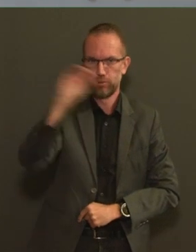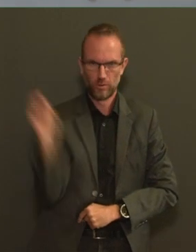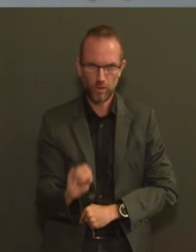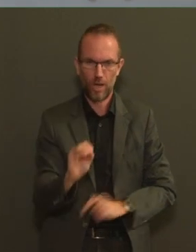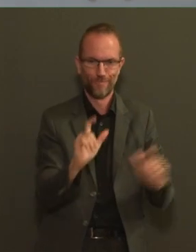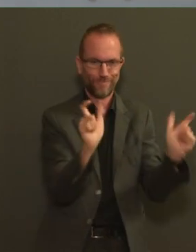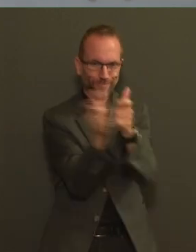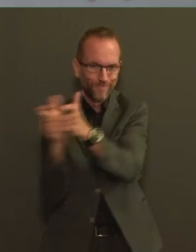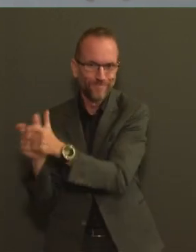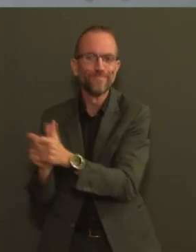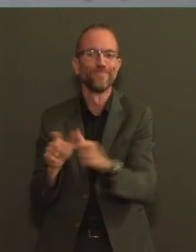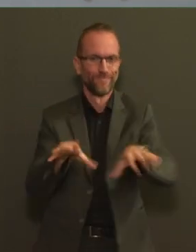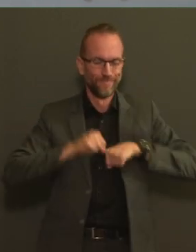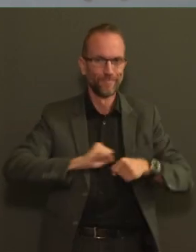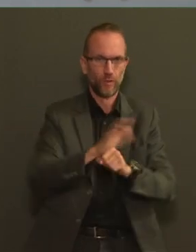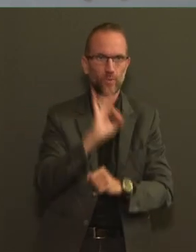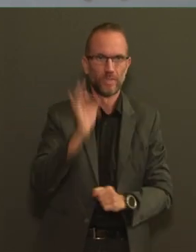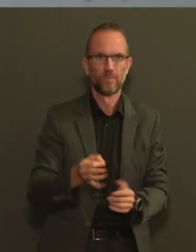dans les autres régions de Wallonie.